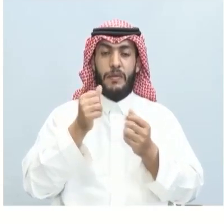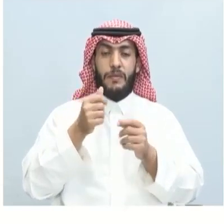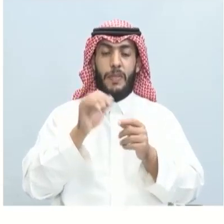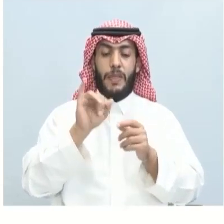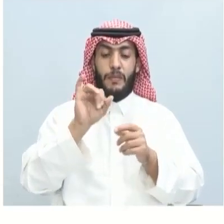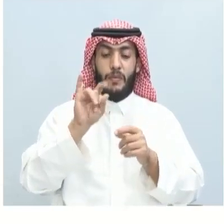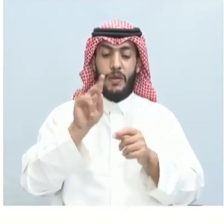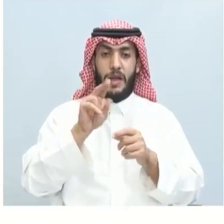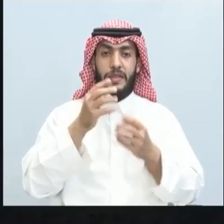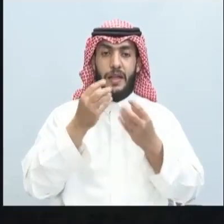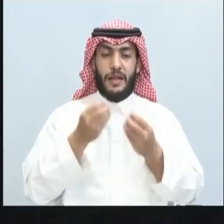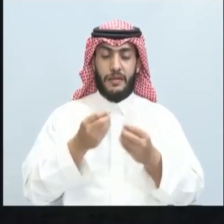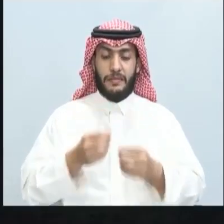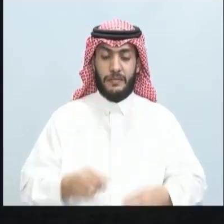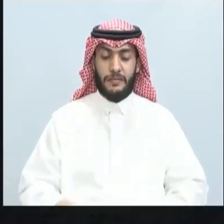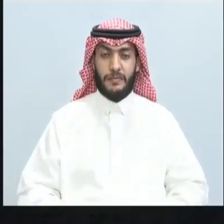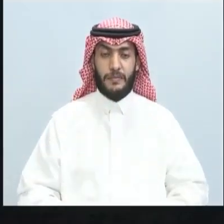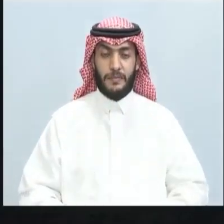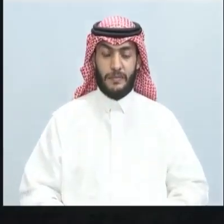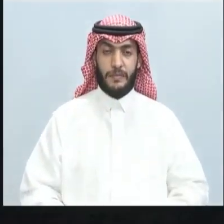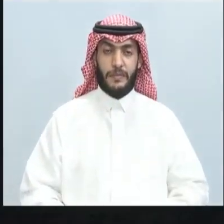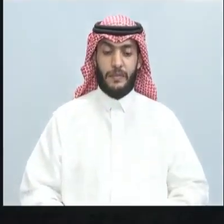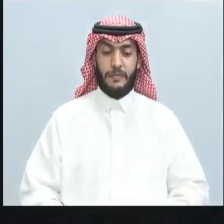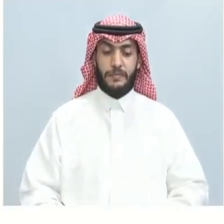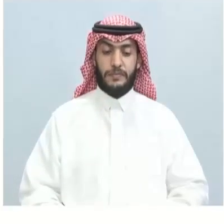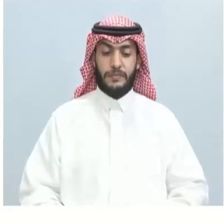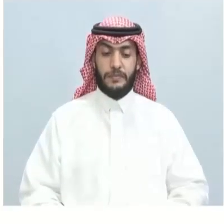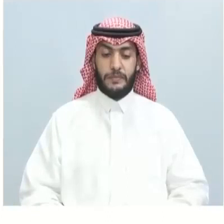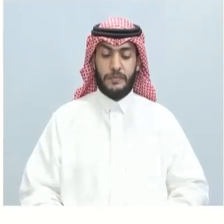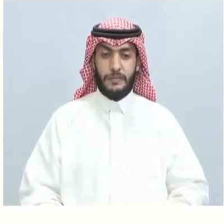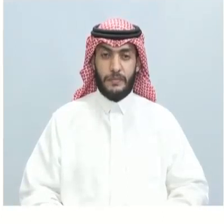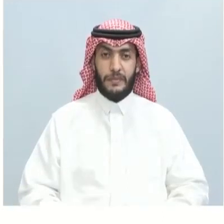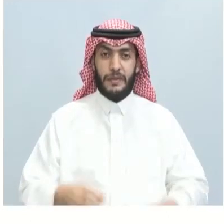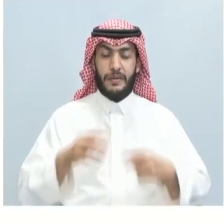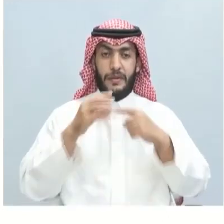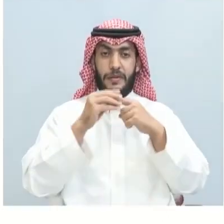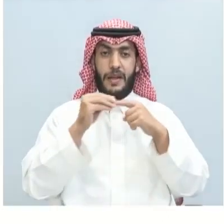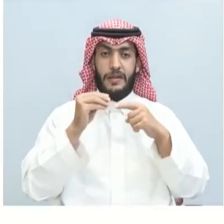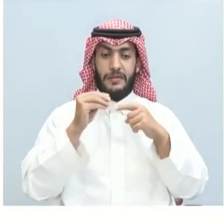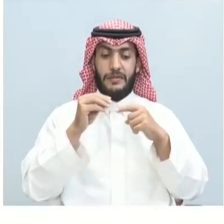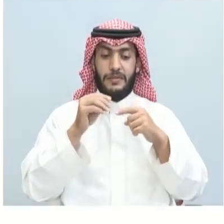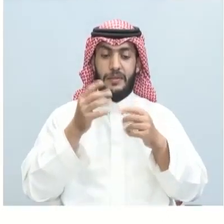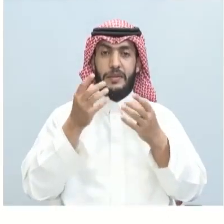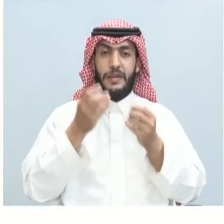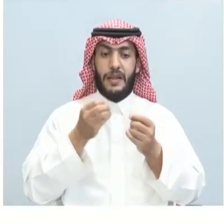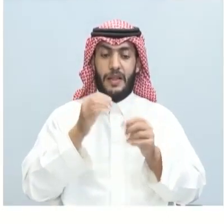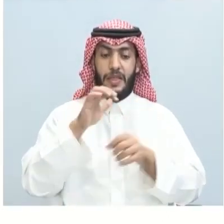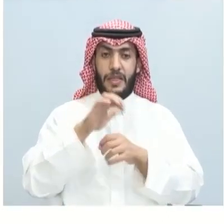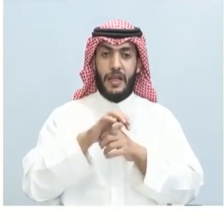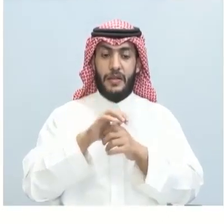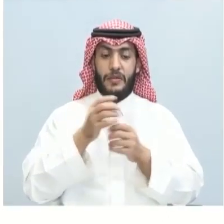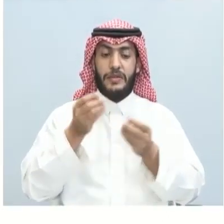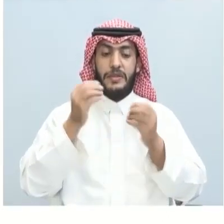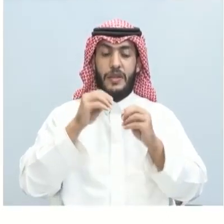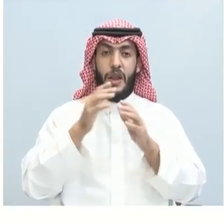مولاتها اقل نحو عدد المولات الاقل بالنسبه للنقصان تقليل الضغط